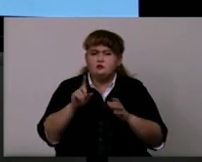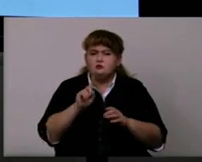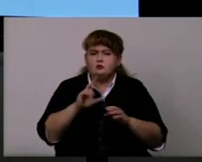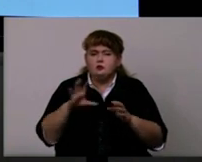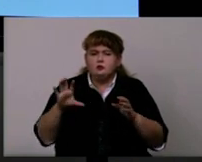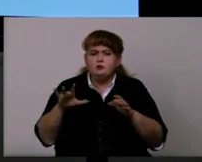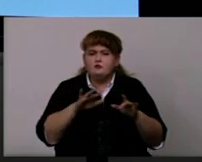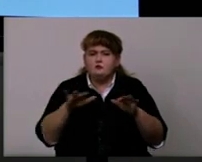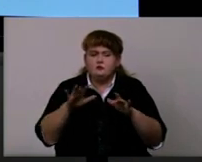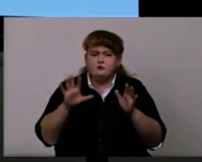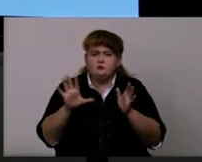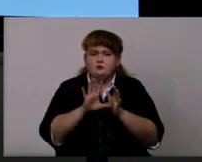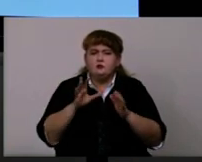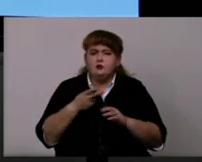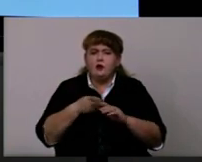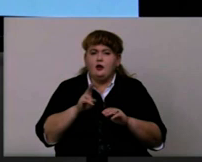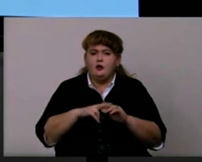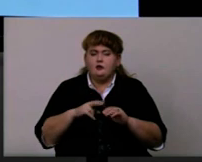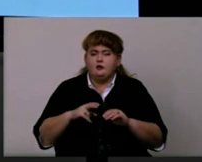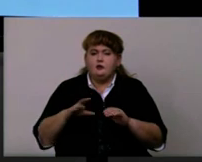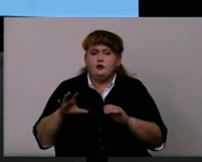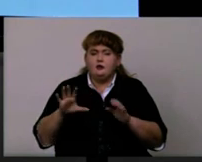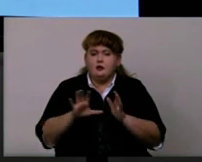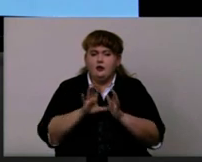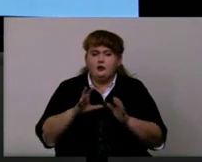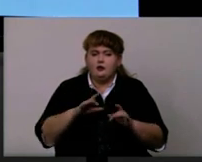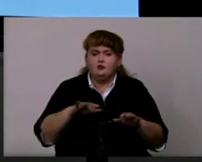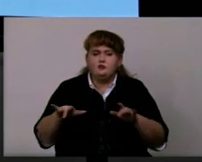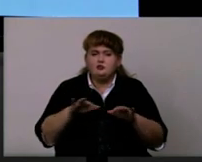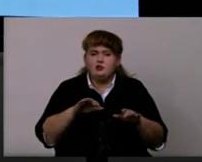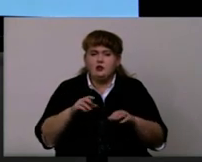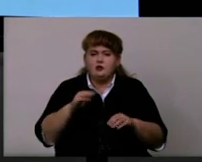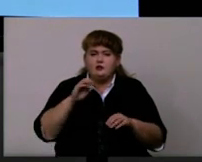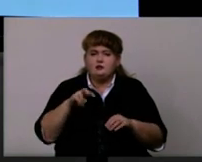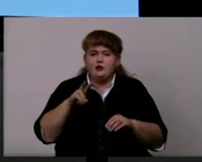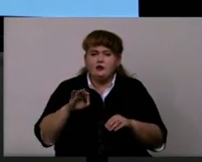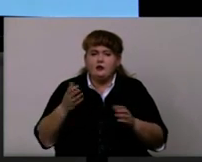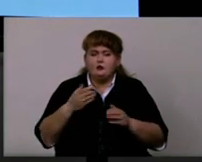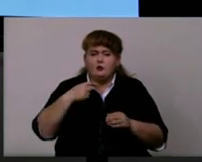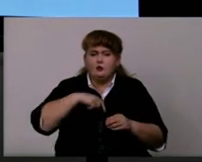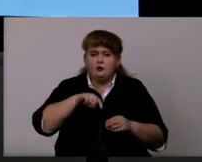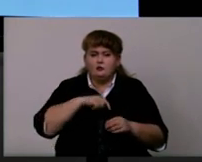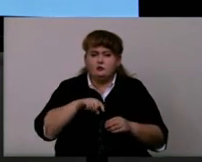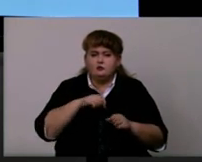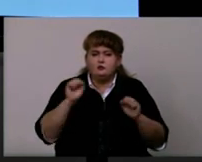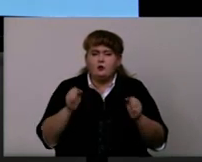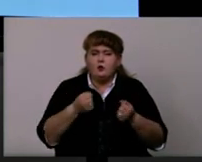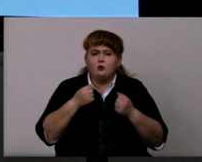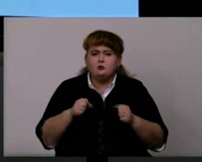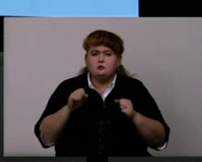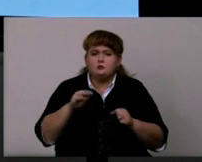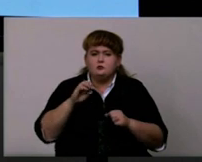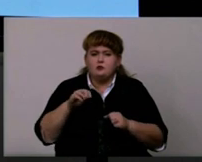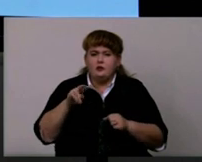кинетическая энергия? Кинетическая энергия – это энергия движения тела, который характеризуется скоростью